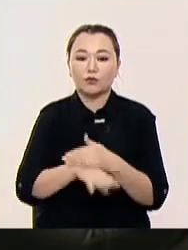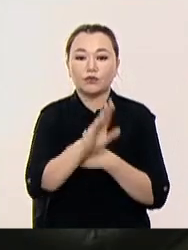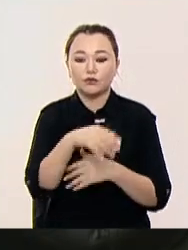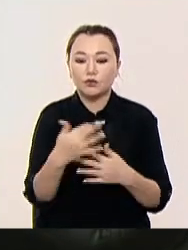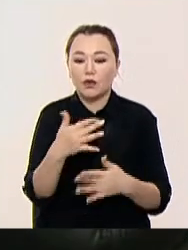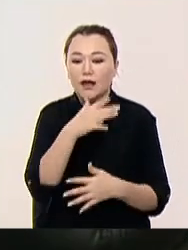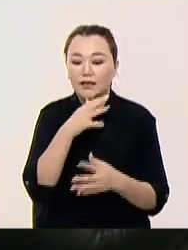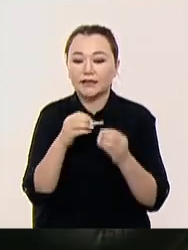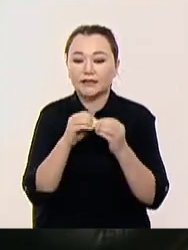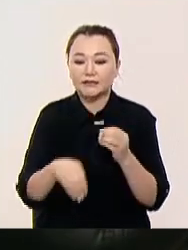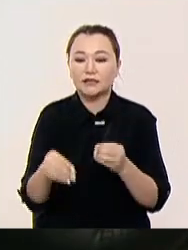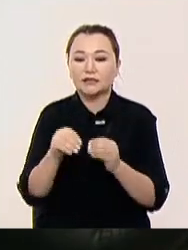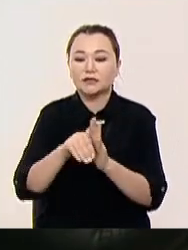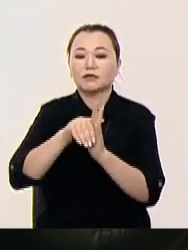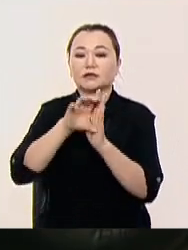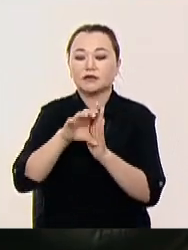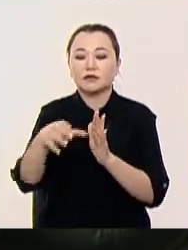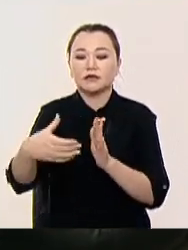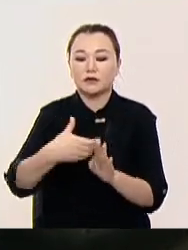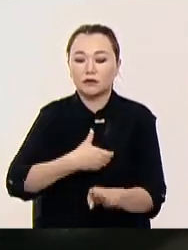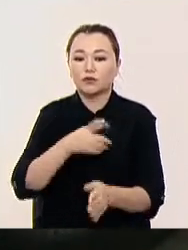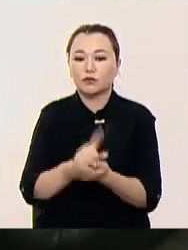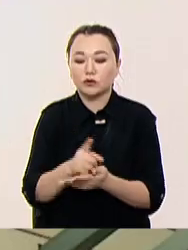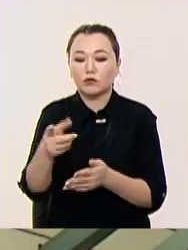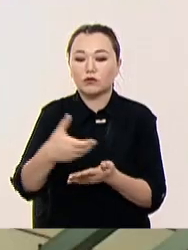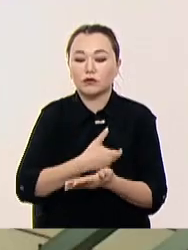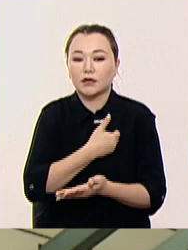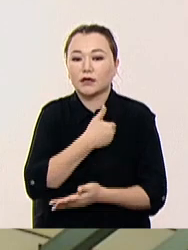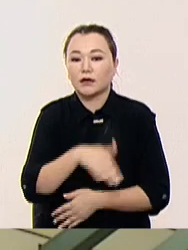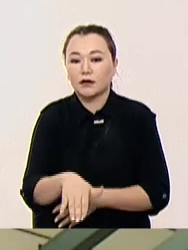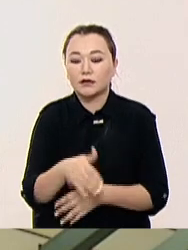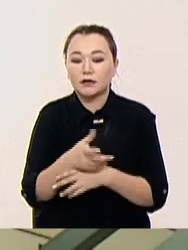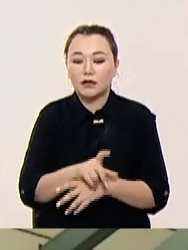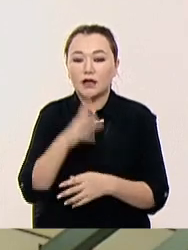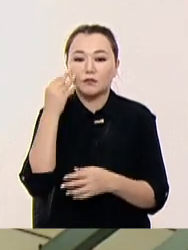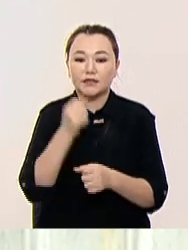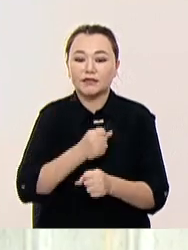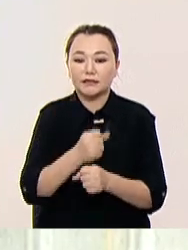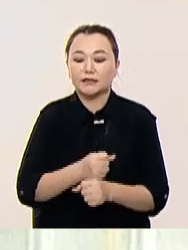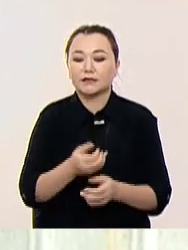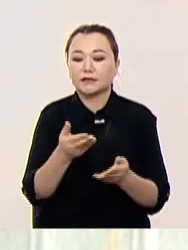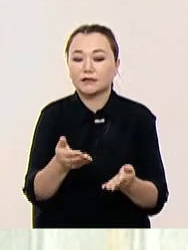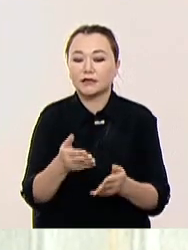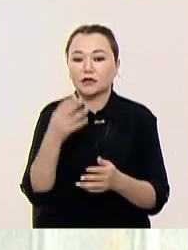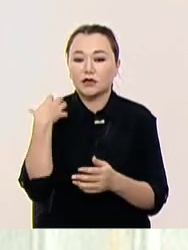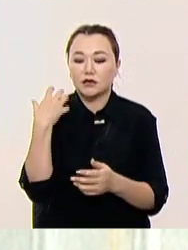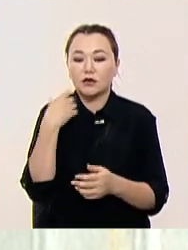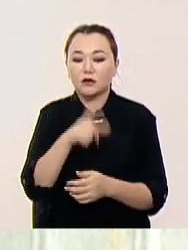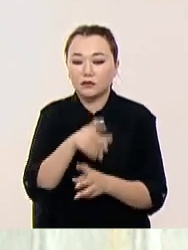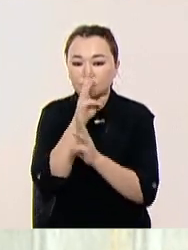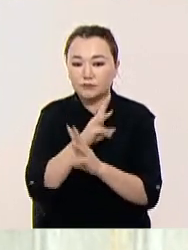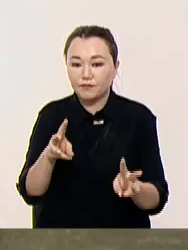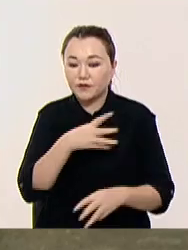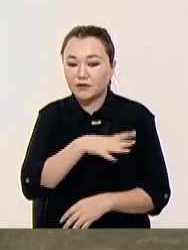жыл істедім, сол 10 мың теңгеден жиналып, соны береді. Оны бермей отыр бізге. Алматы өнімдері компаниясының жұмысшылары басшылықтың айлық